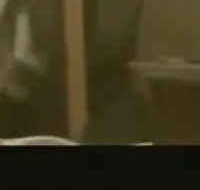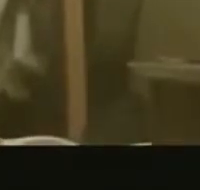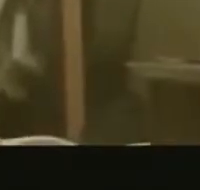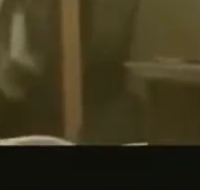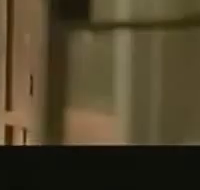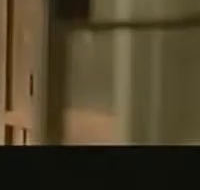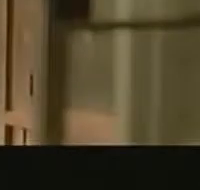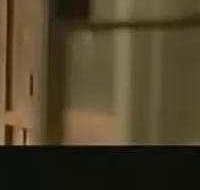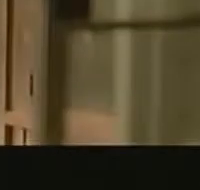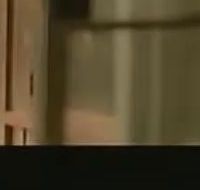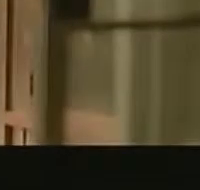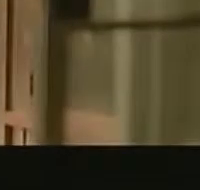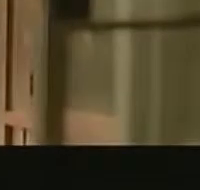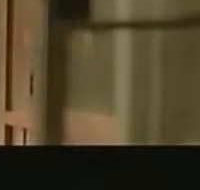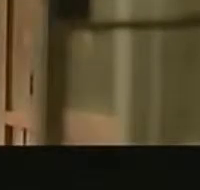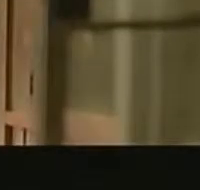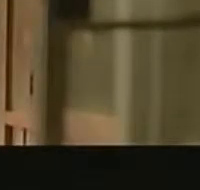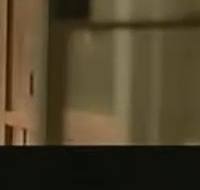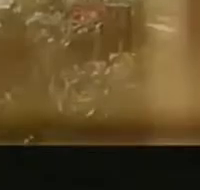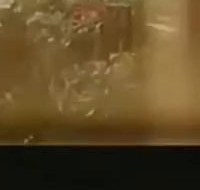ไม่ได้รวยขึ้น